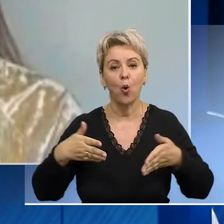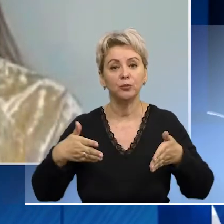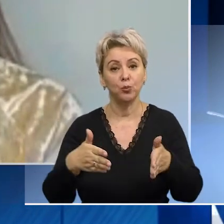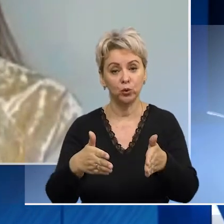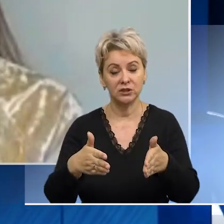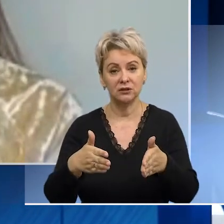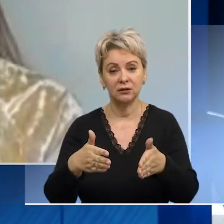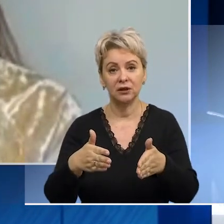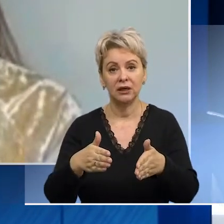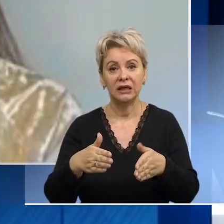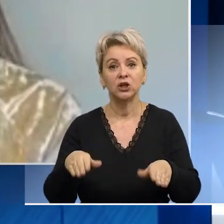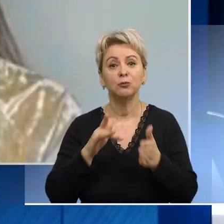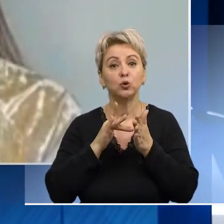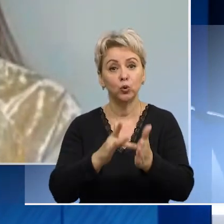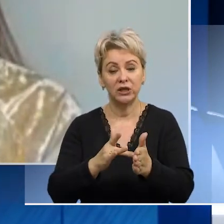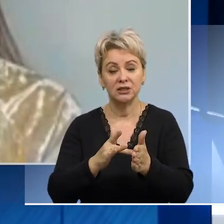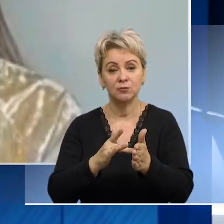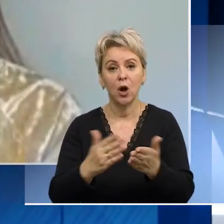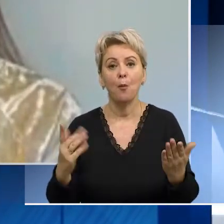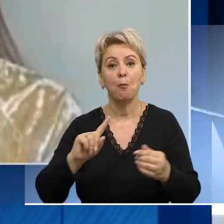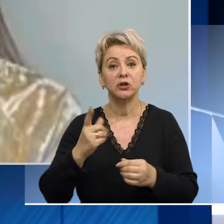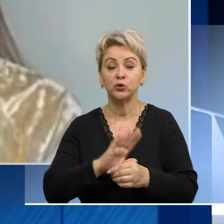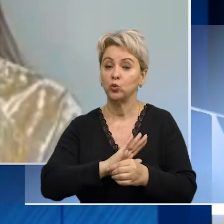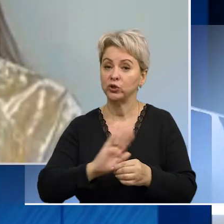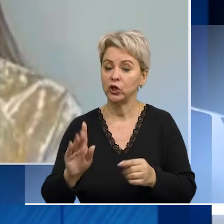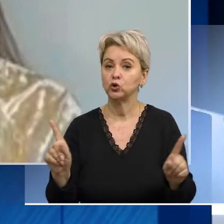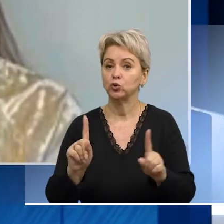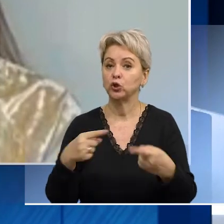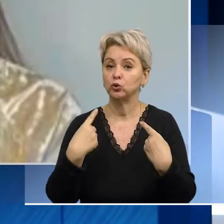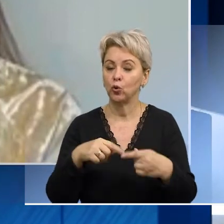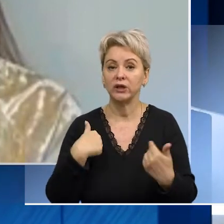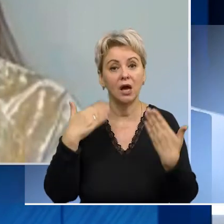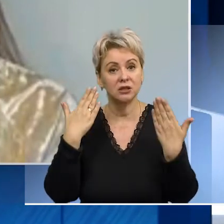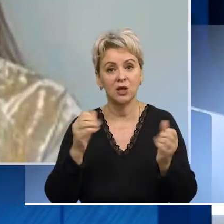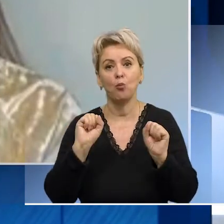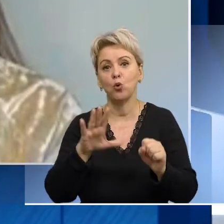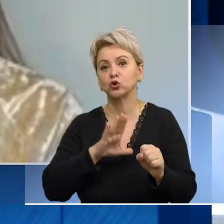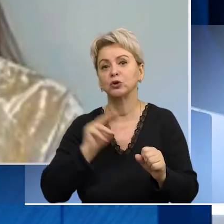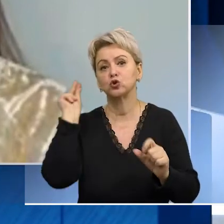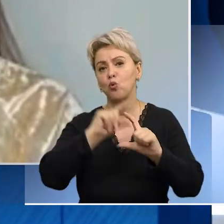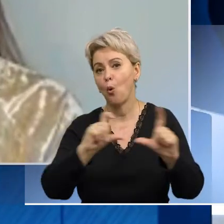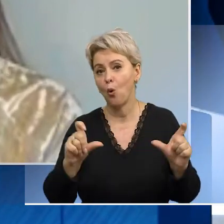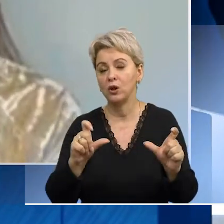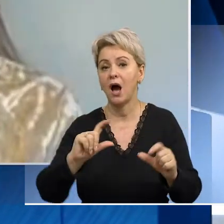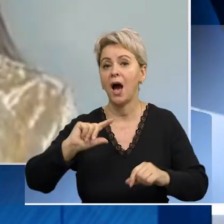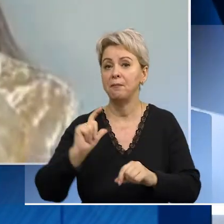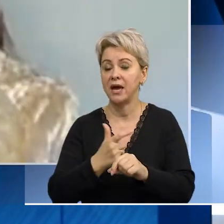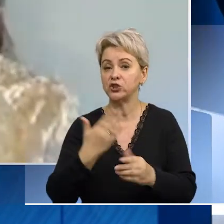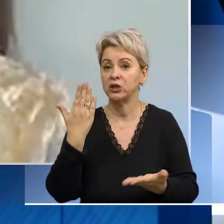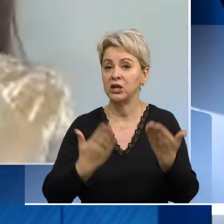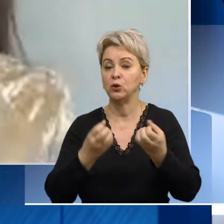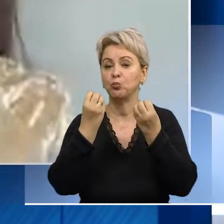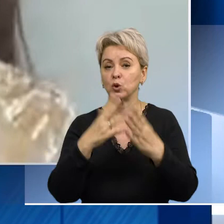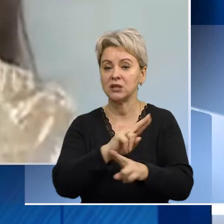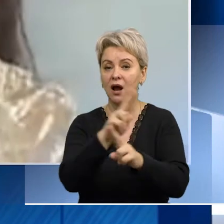такой путь, именно туризм. Почему не что-то другое, я не знаю, возможно, там, школа, да, опять же,